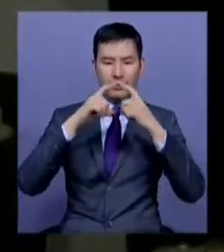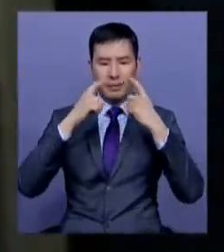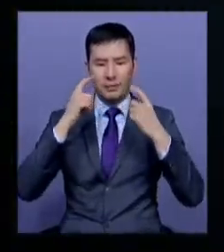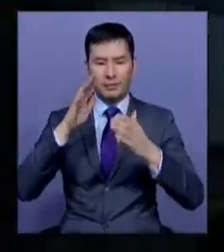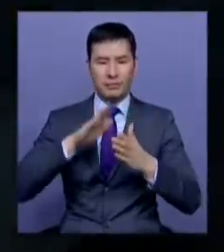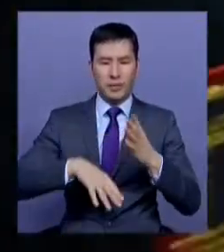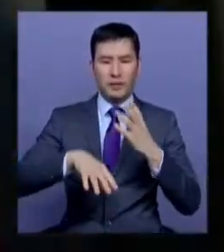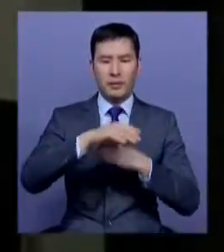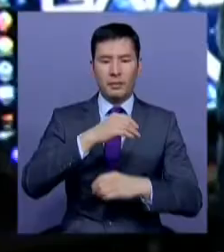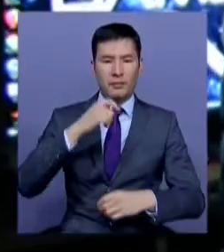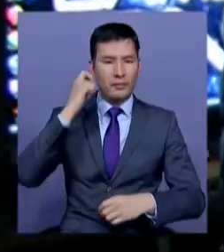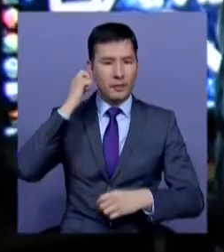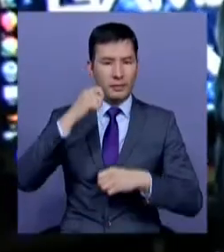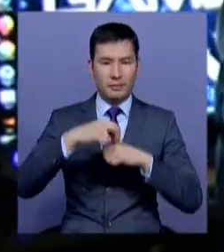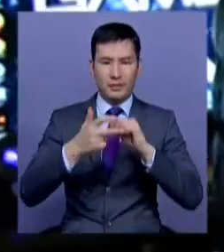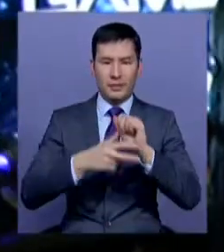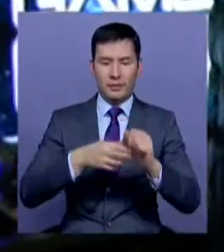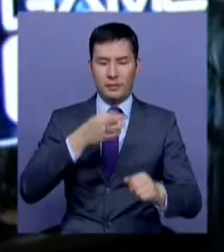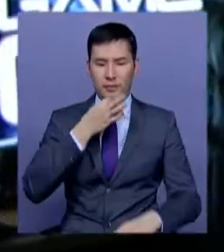жасқа толмаған.